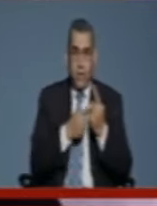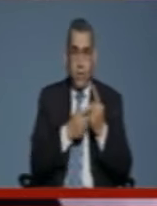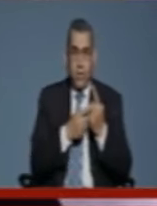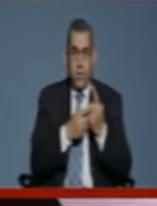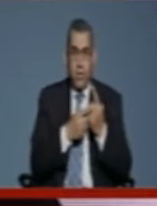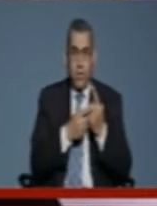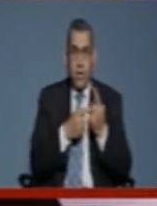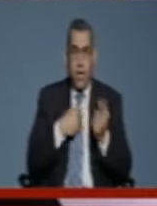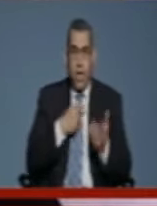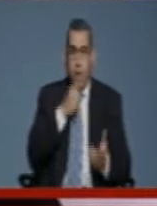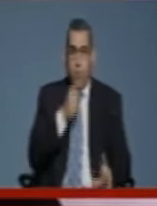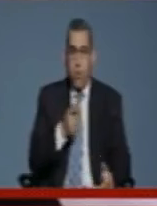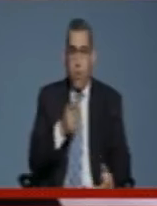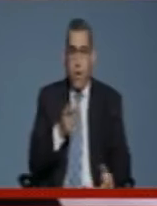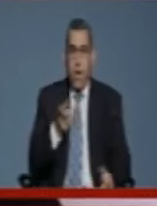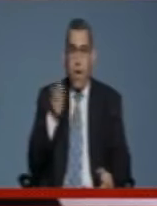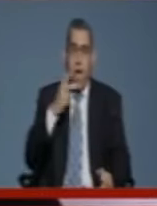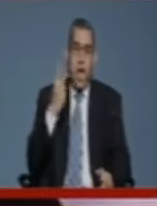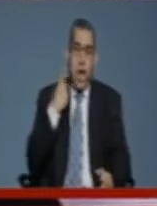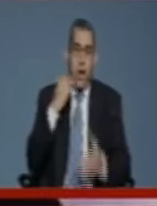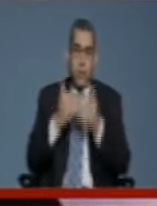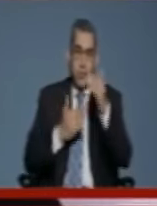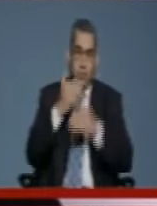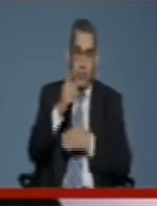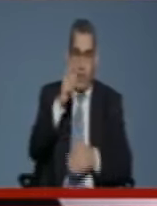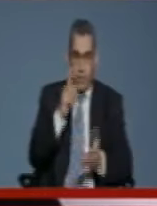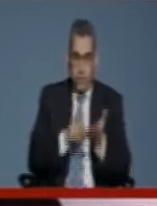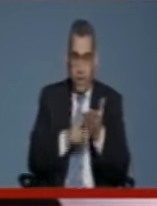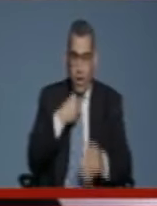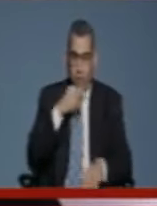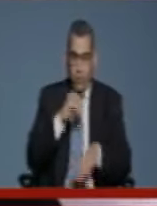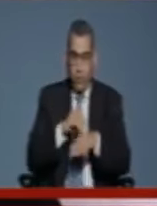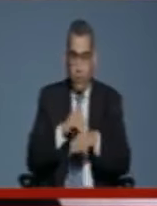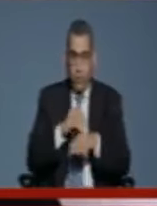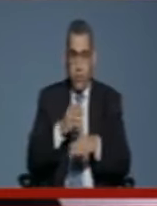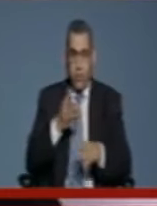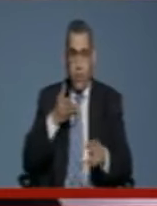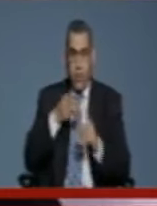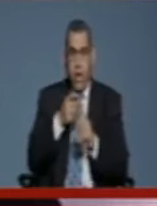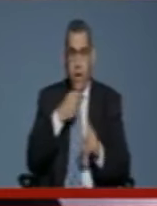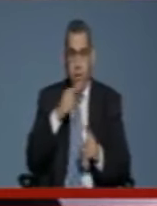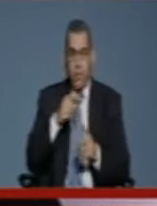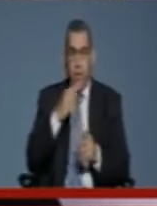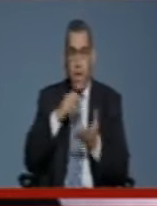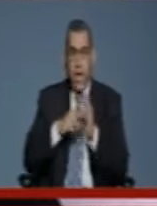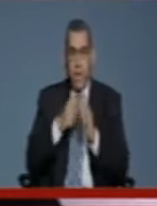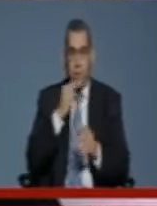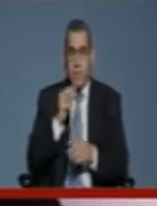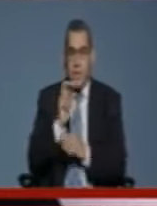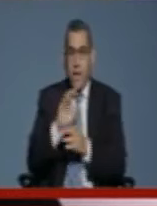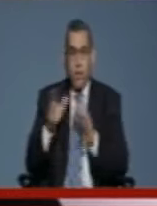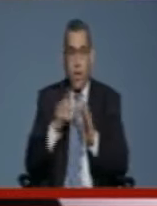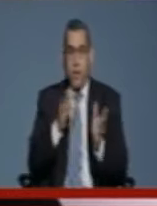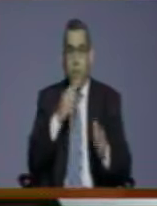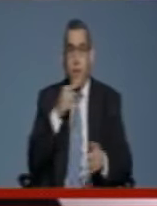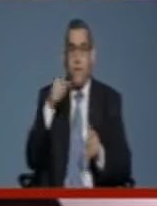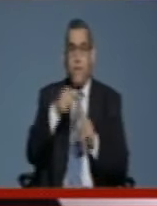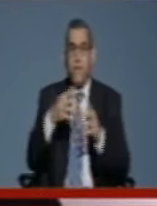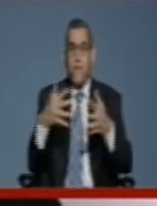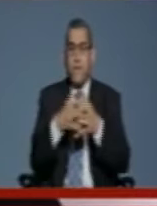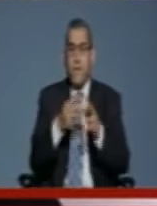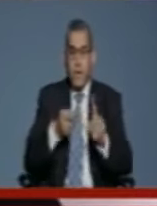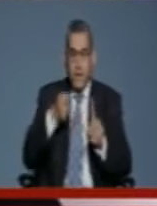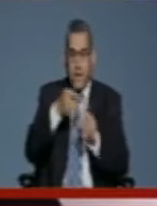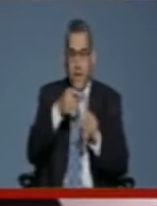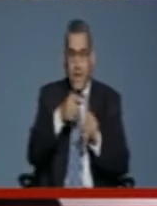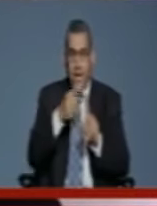ايه؟ ممكن اقول برضو رقم، وده بالمناسبه ما بيخشش فيه، ويصلح لي وزير البترول الكلام، ما بيخشش فيه